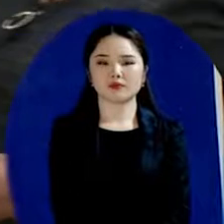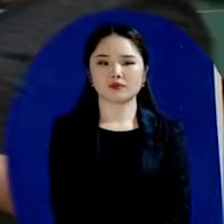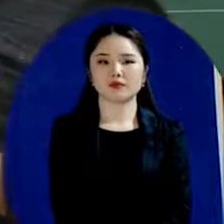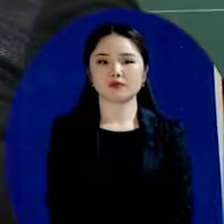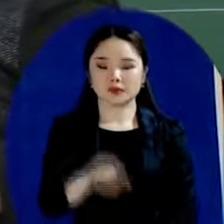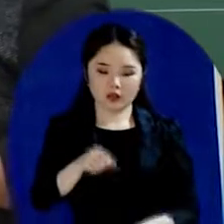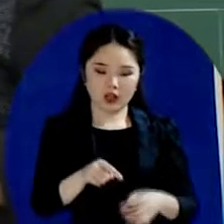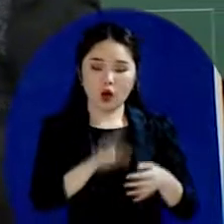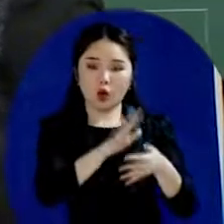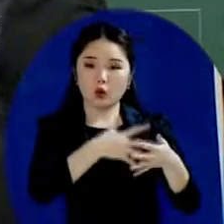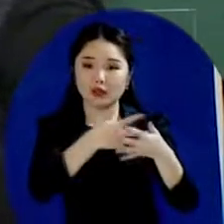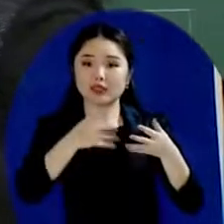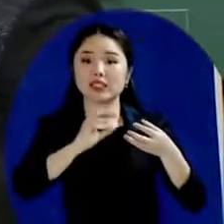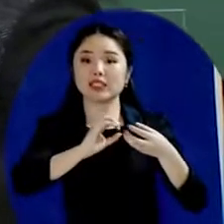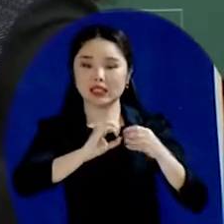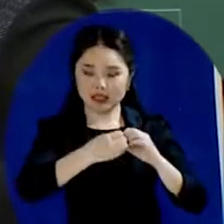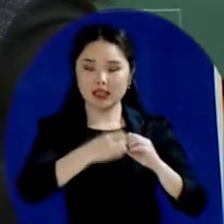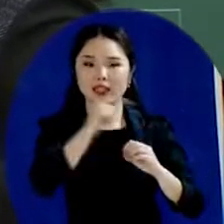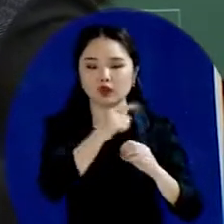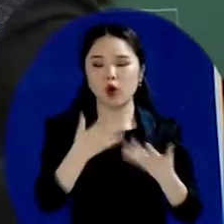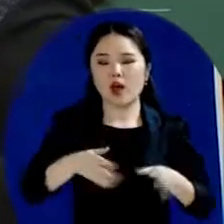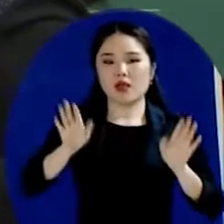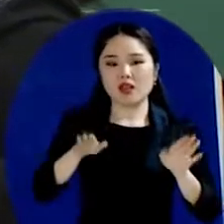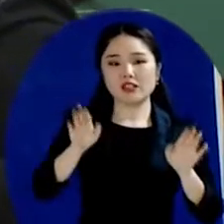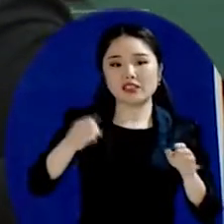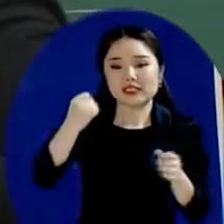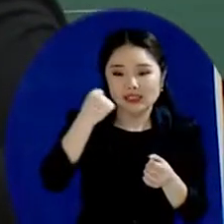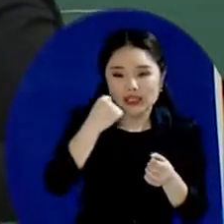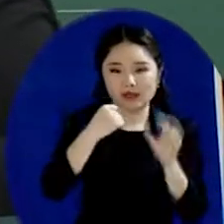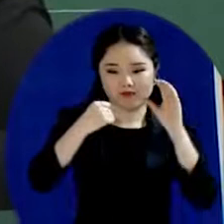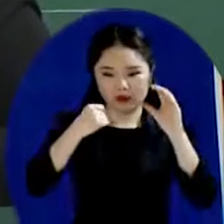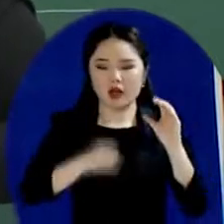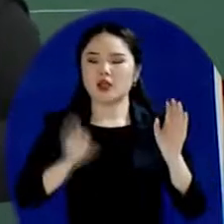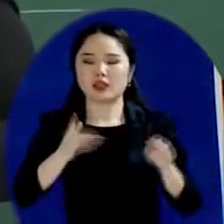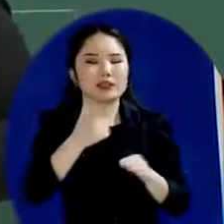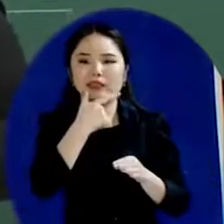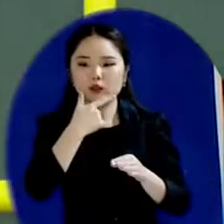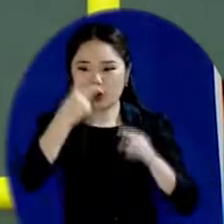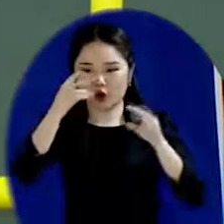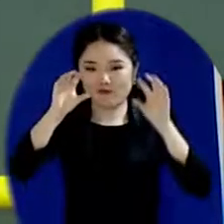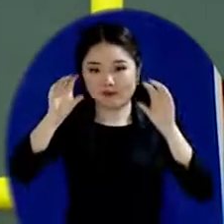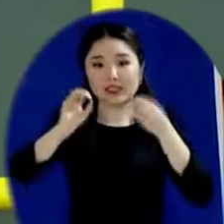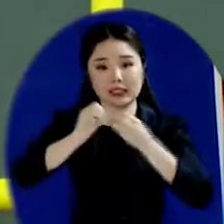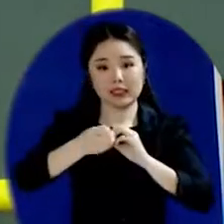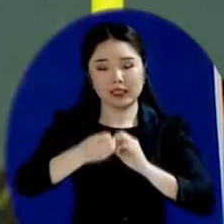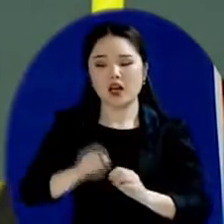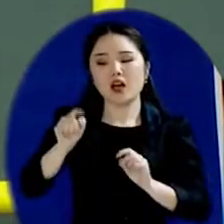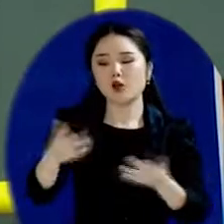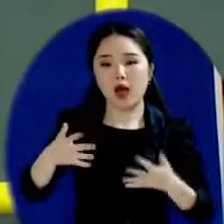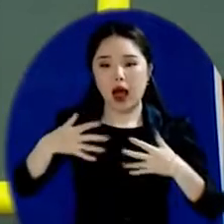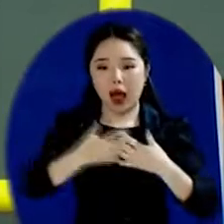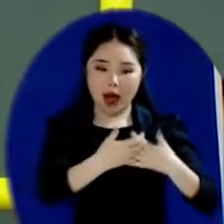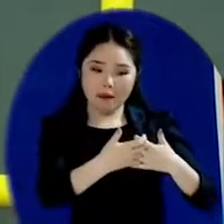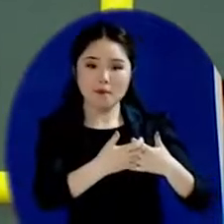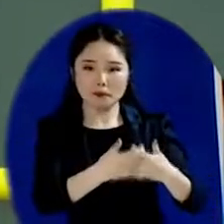Тэртээ юм хүснэгт хийгээд дээр нь нэстэг амтад нэстэггүй амтан гэсэн гашиг тавиарай. За эдгээр амттаа та